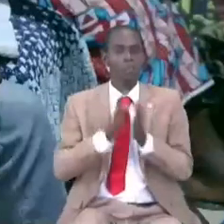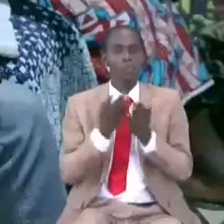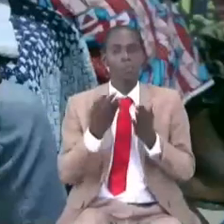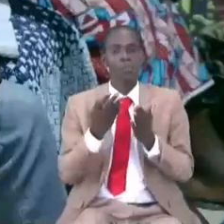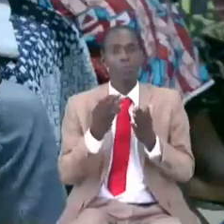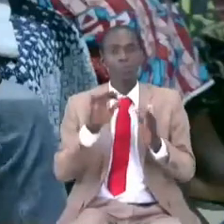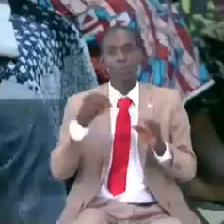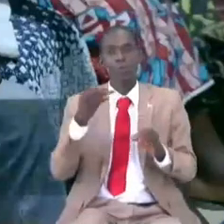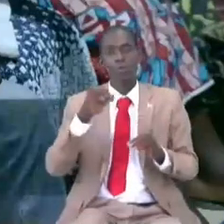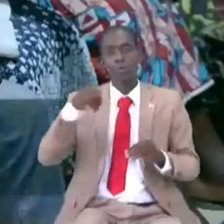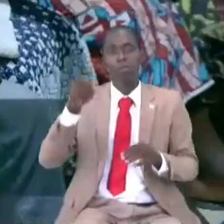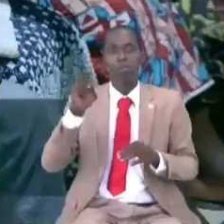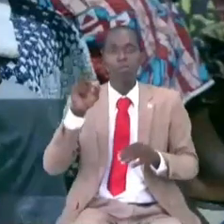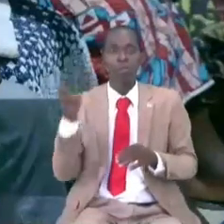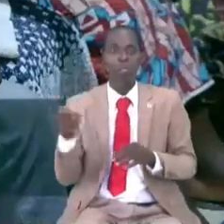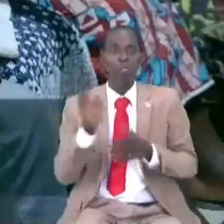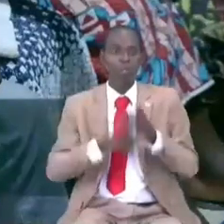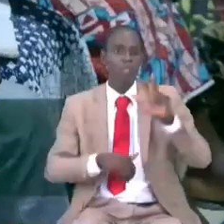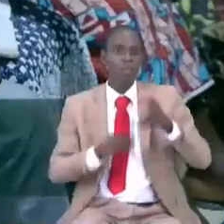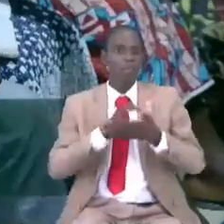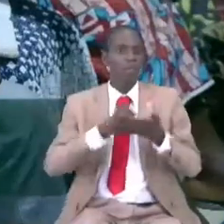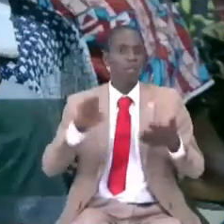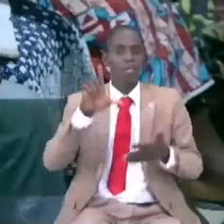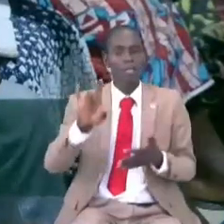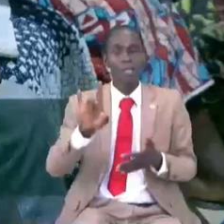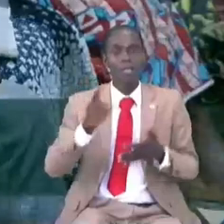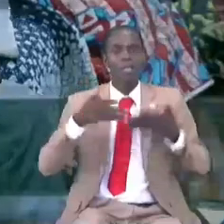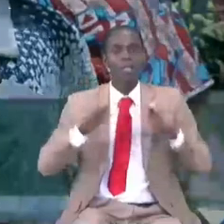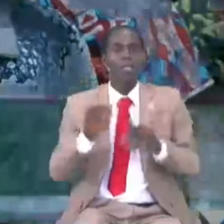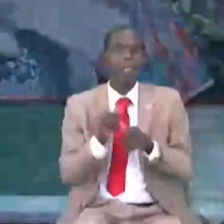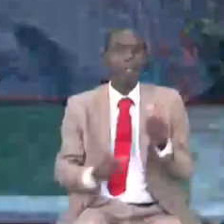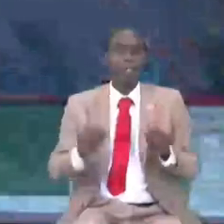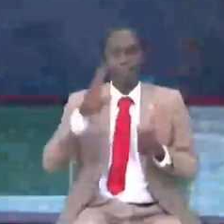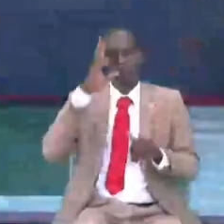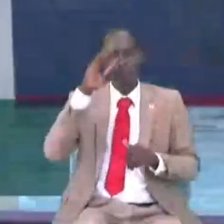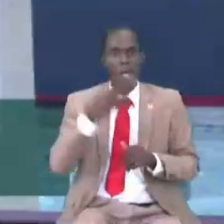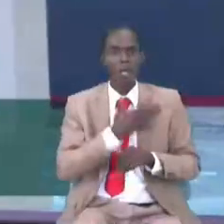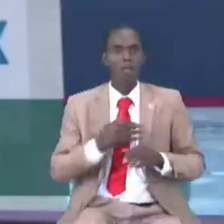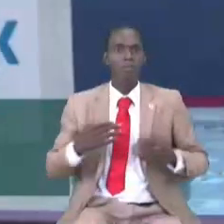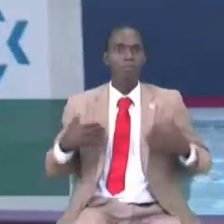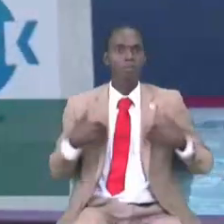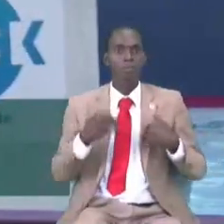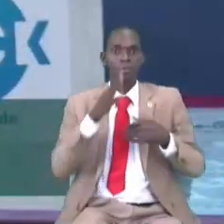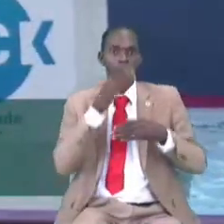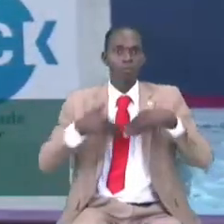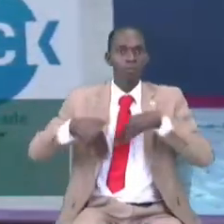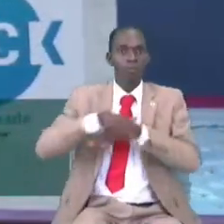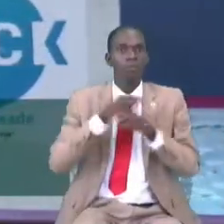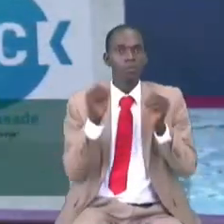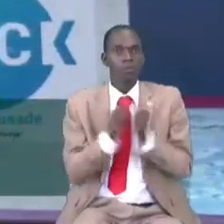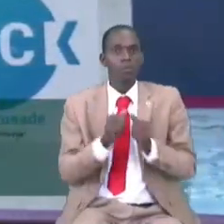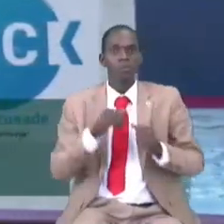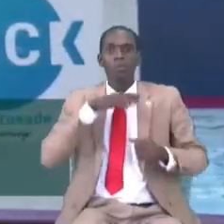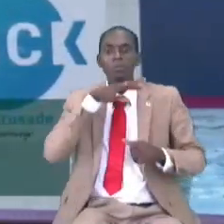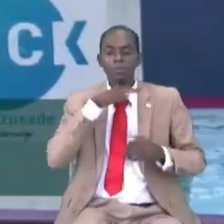hommes et les bêtes soient couverts de sacs. Ça, c'est le roi qui parle. Si le roi pouvait le